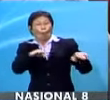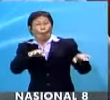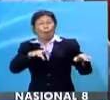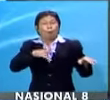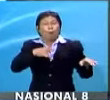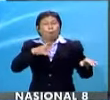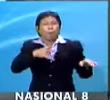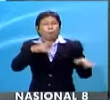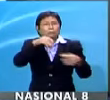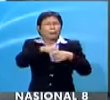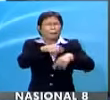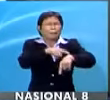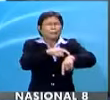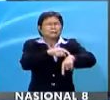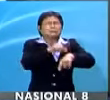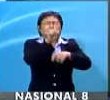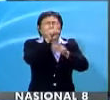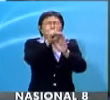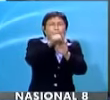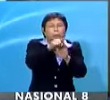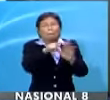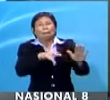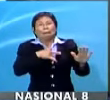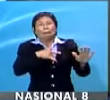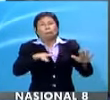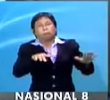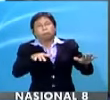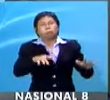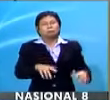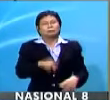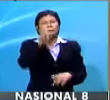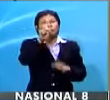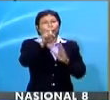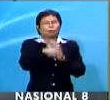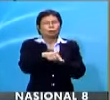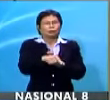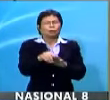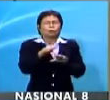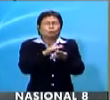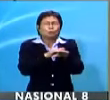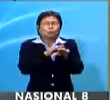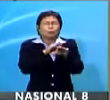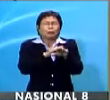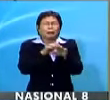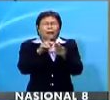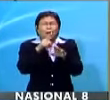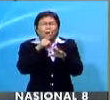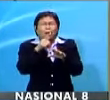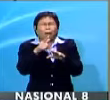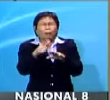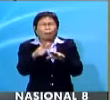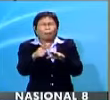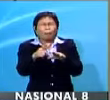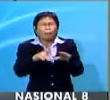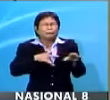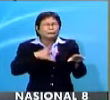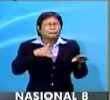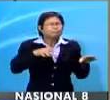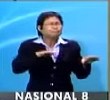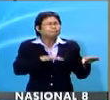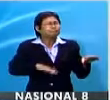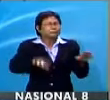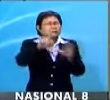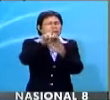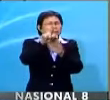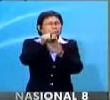tersebut dirasai dalam masa in dia slow tapi agak lamaalah hampir saya hampir